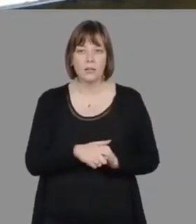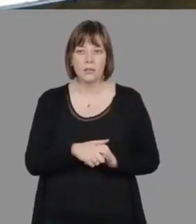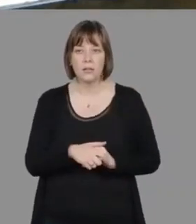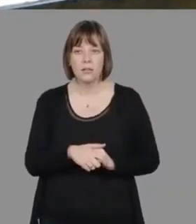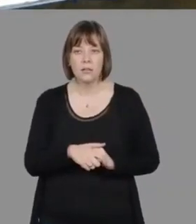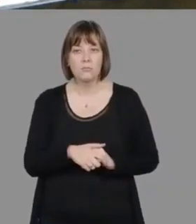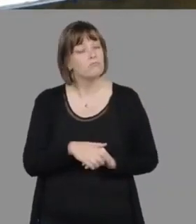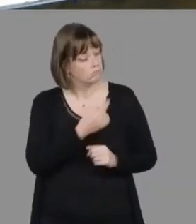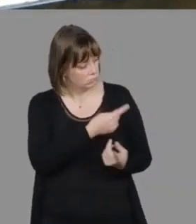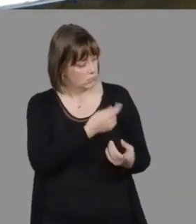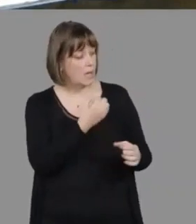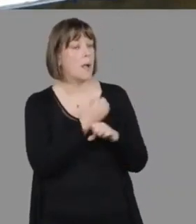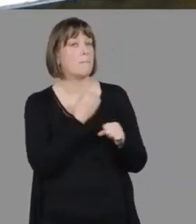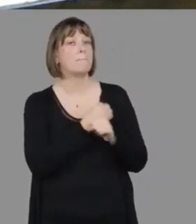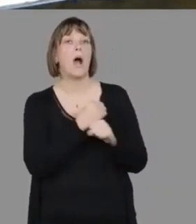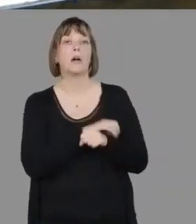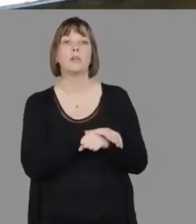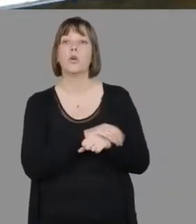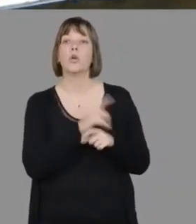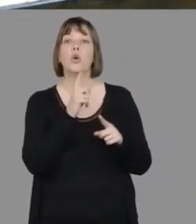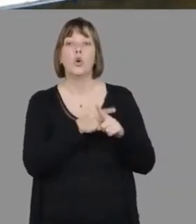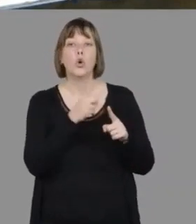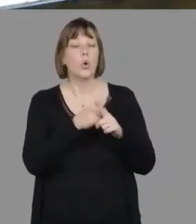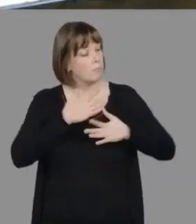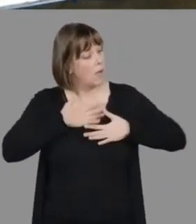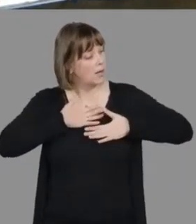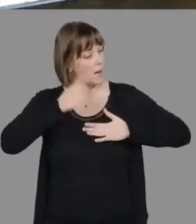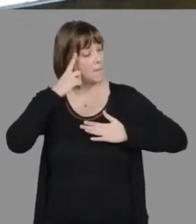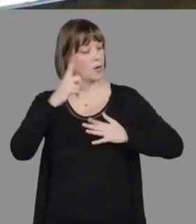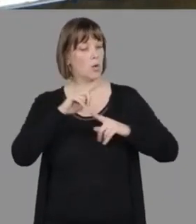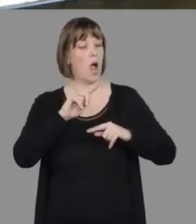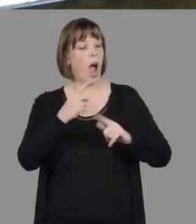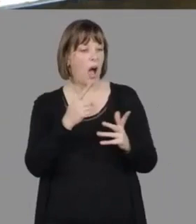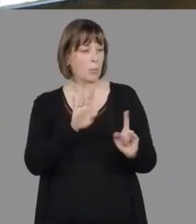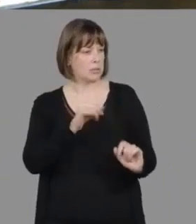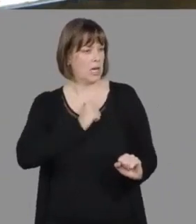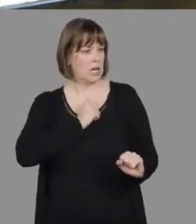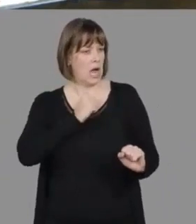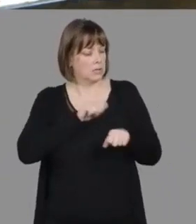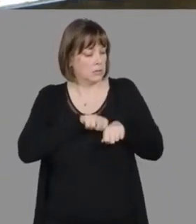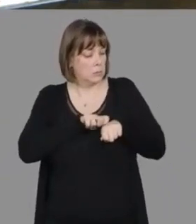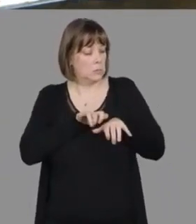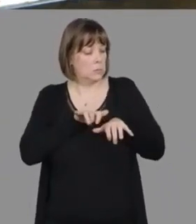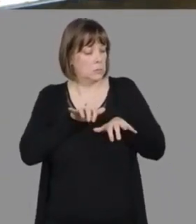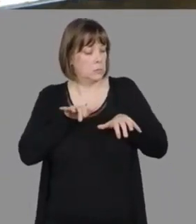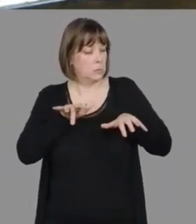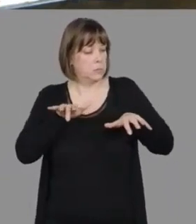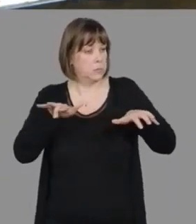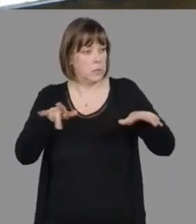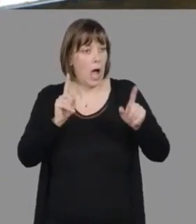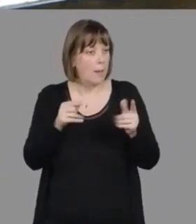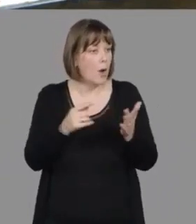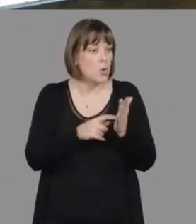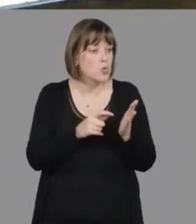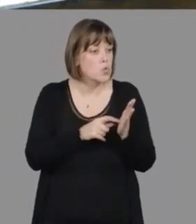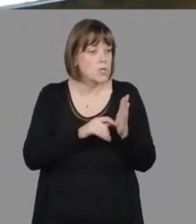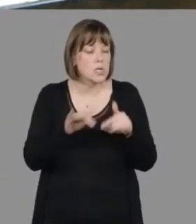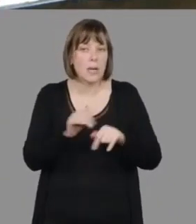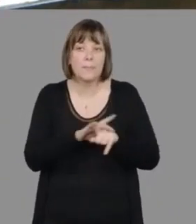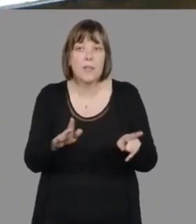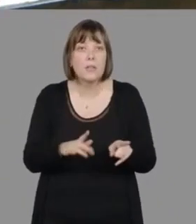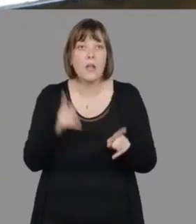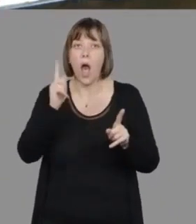Und sie machen das und verbreiten damit meiner Meinung nach auch Angst. Und sie machen es ohne jeden Anlass. Während